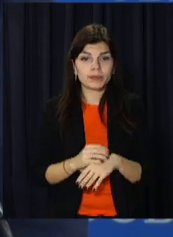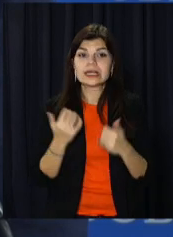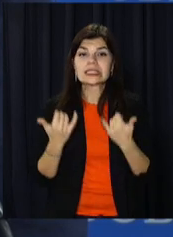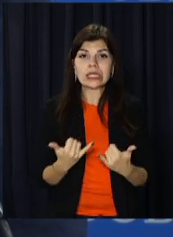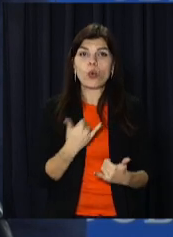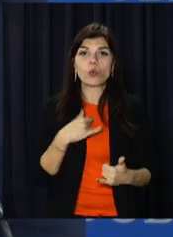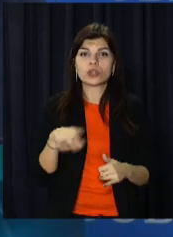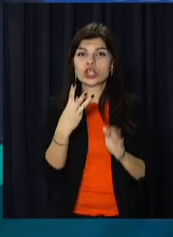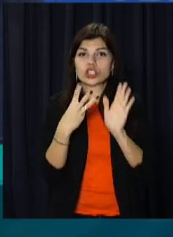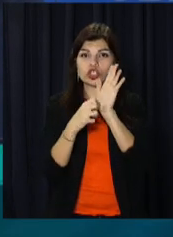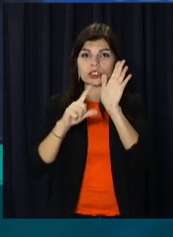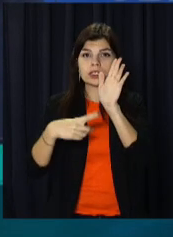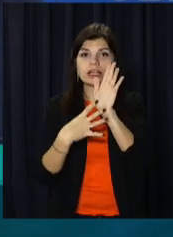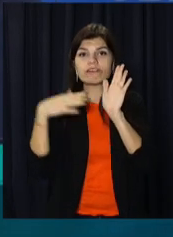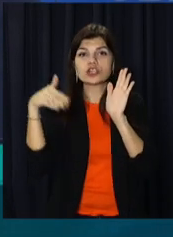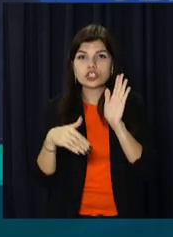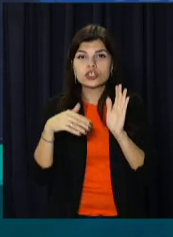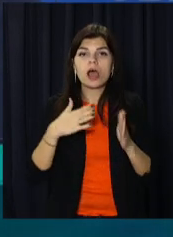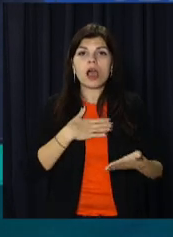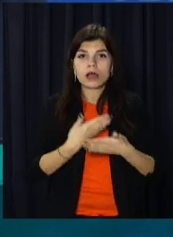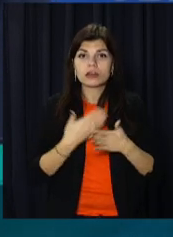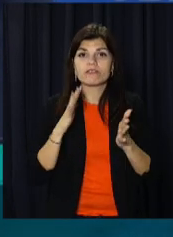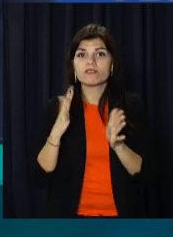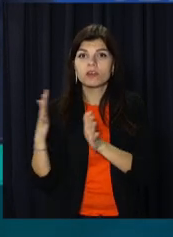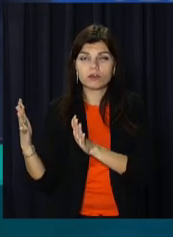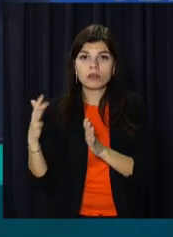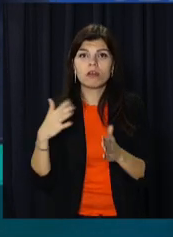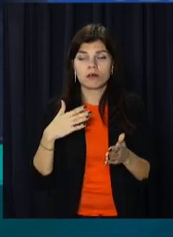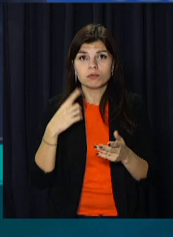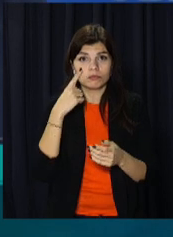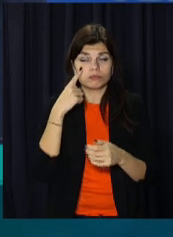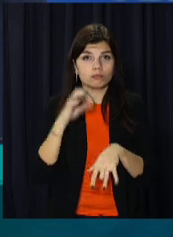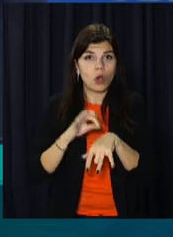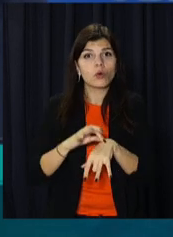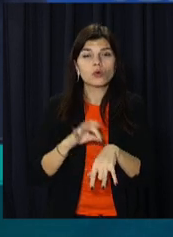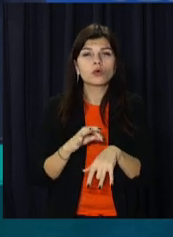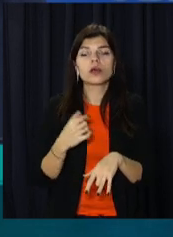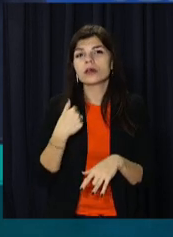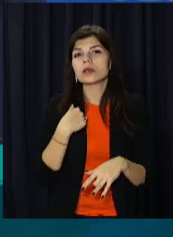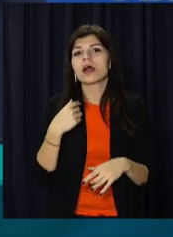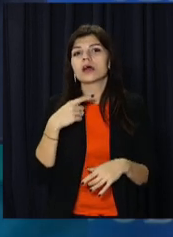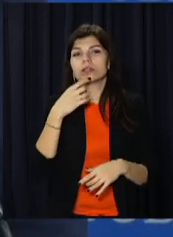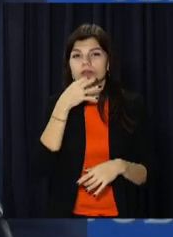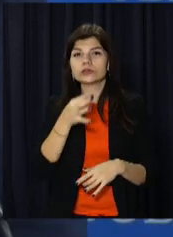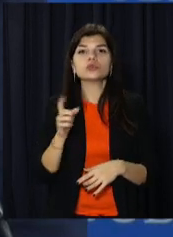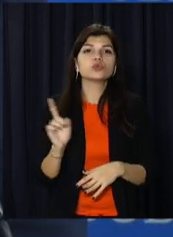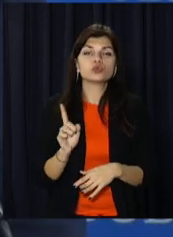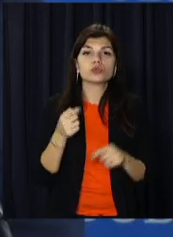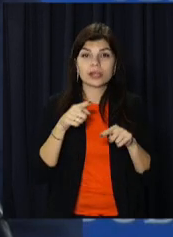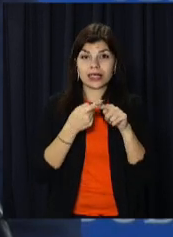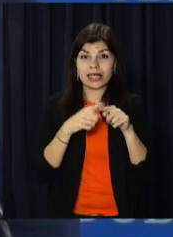Зараз в нас 36,9 тисяч активних випадків, активних захворілих. Я підкреслюю, що ці